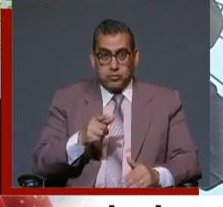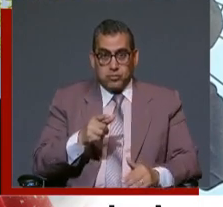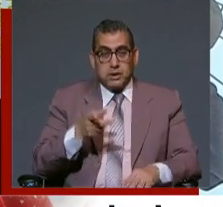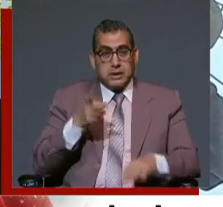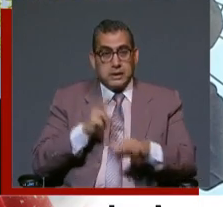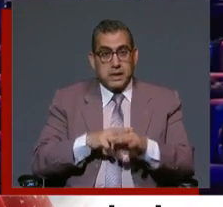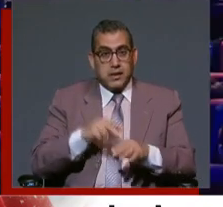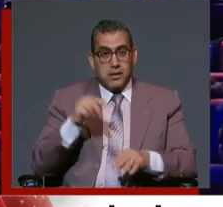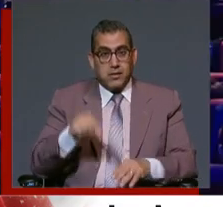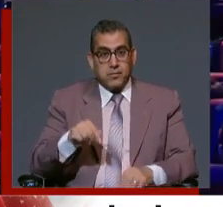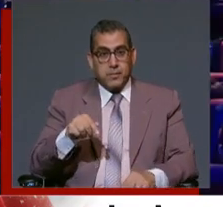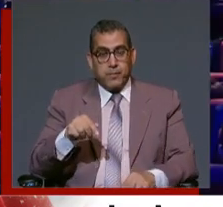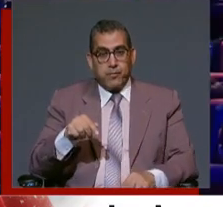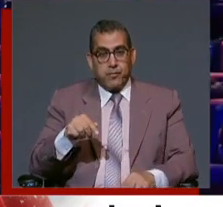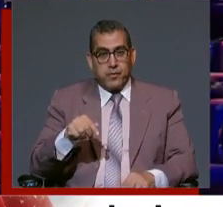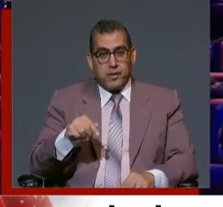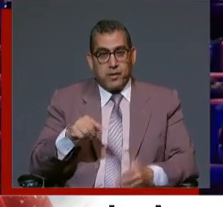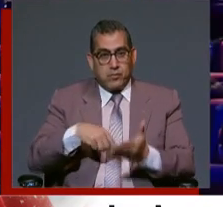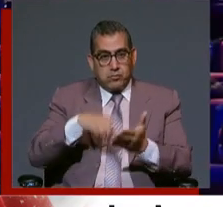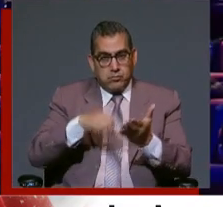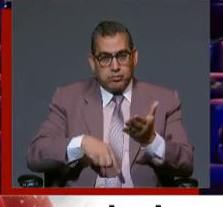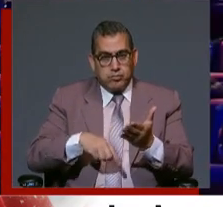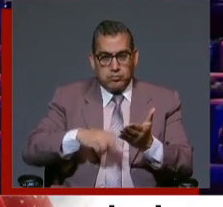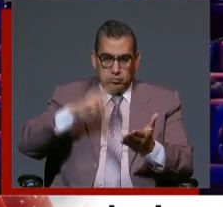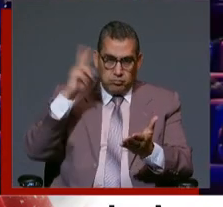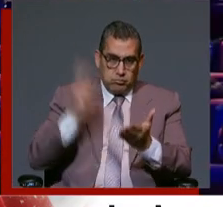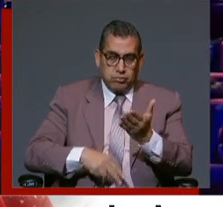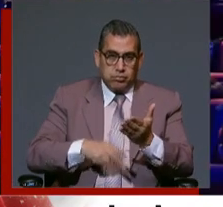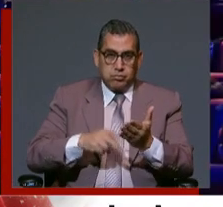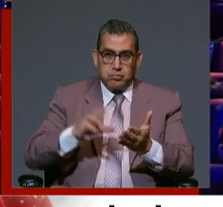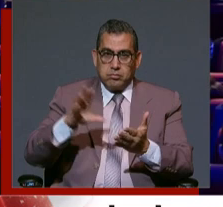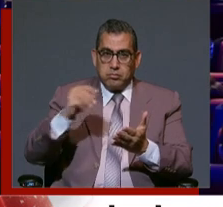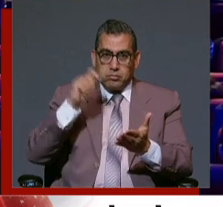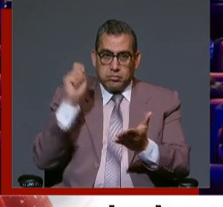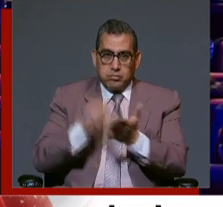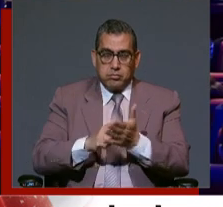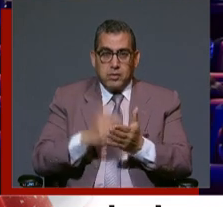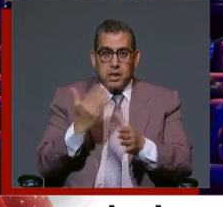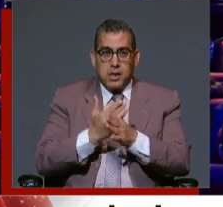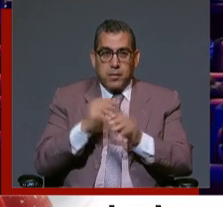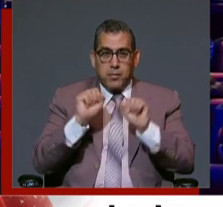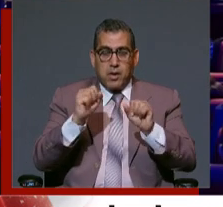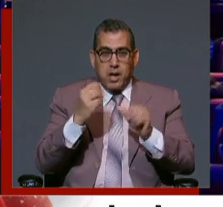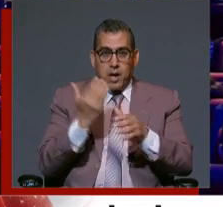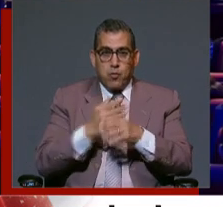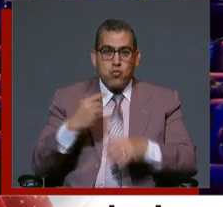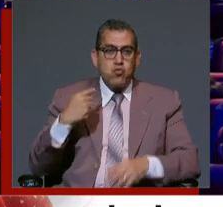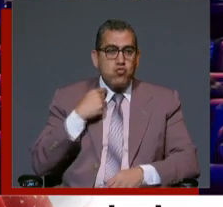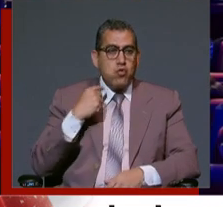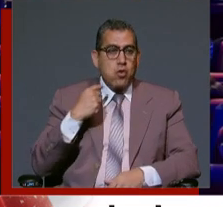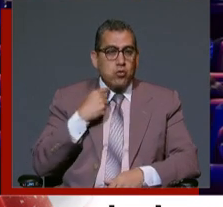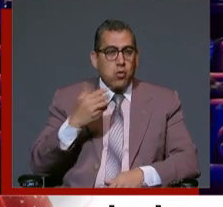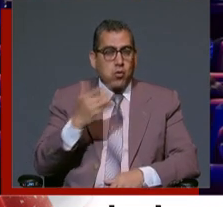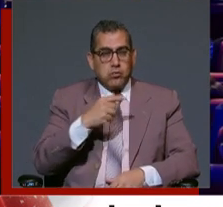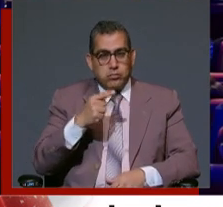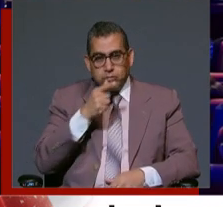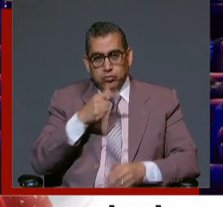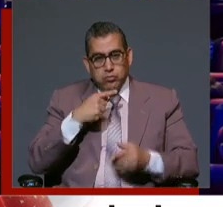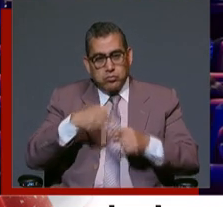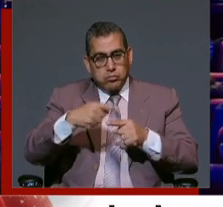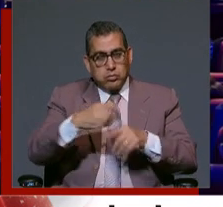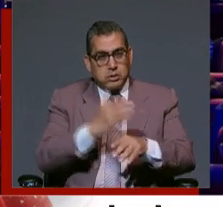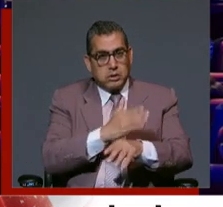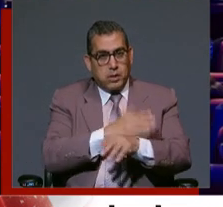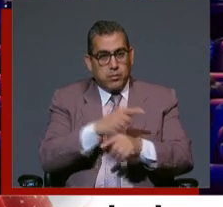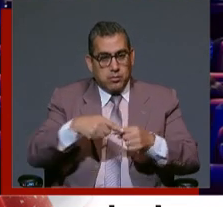وكذلك القرار التاريخي الذي تم اتخاذه بشأن الخسائر والأضرار